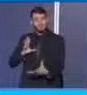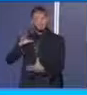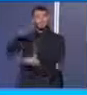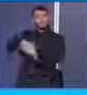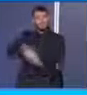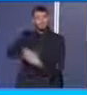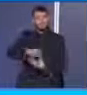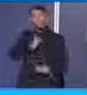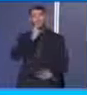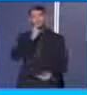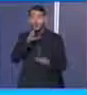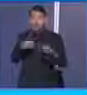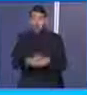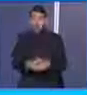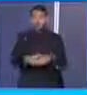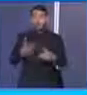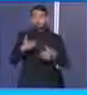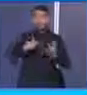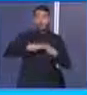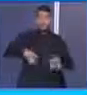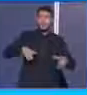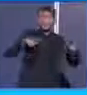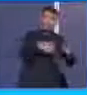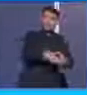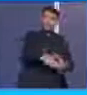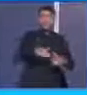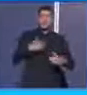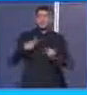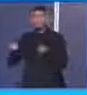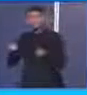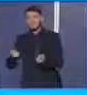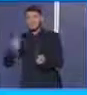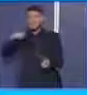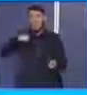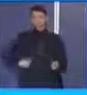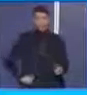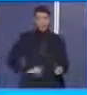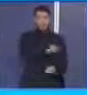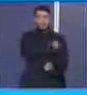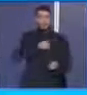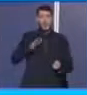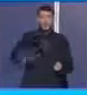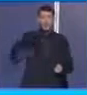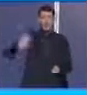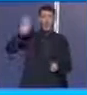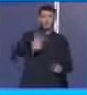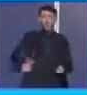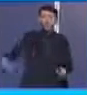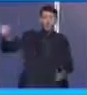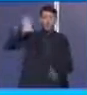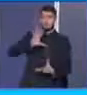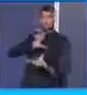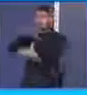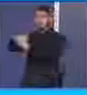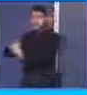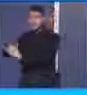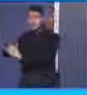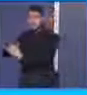στο κόμμα, στα όργανα, στις διαδικασίες, στην τοπική αυτοδιοίκηση, στην ευρωπαϊκή και